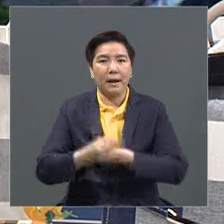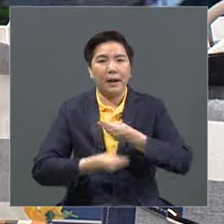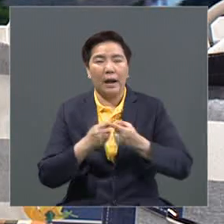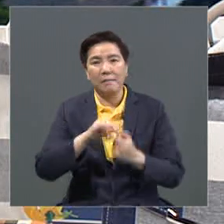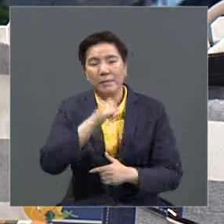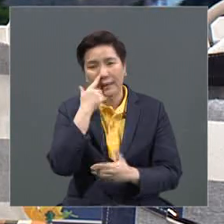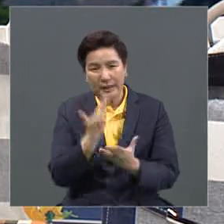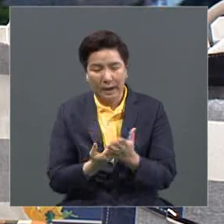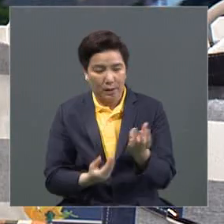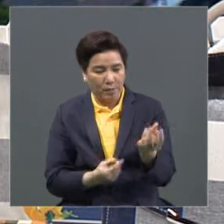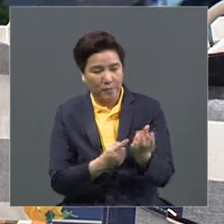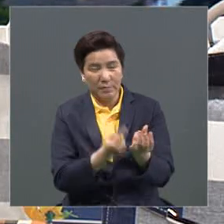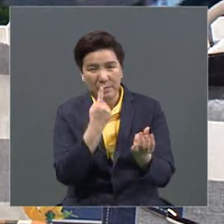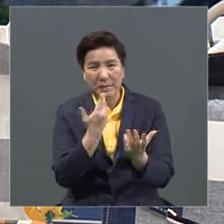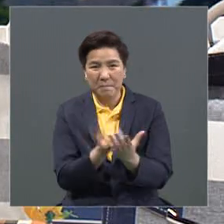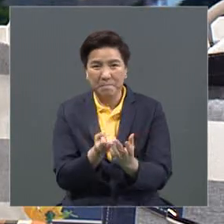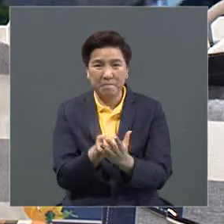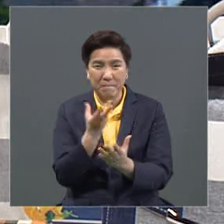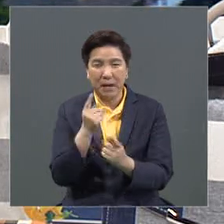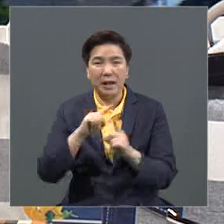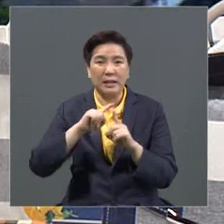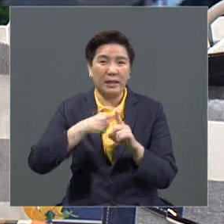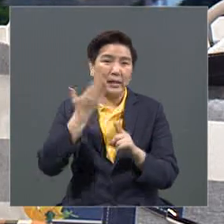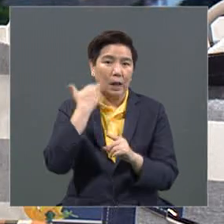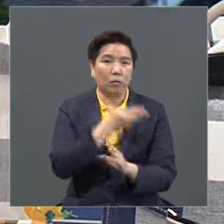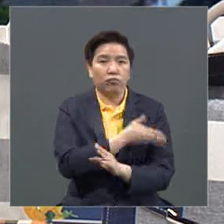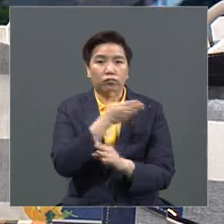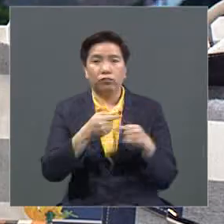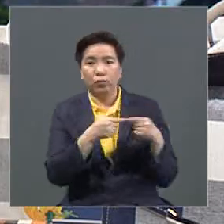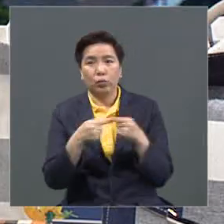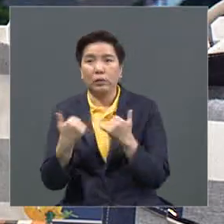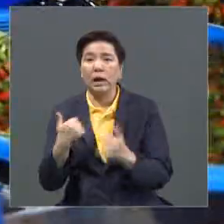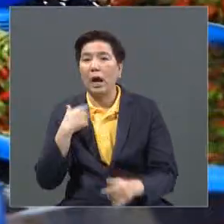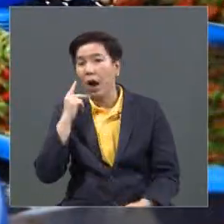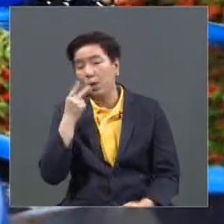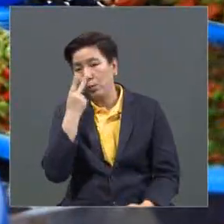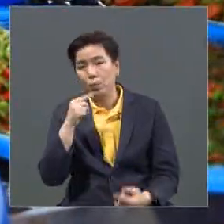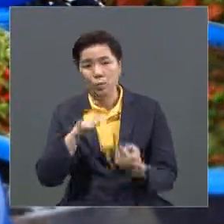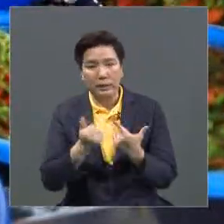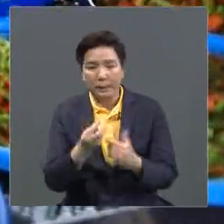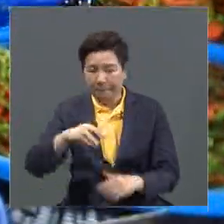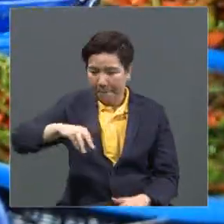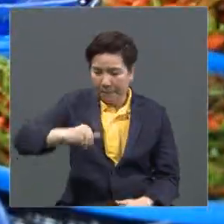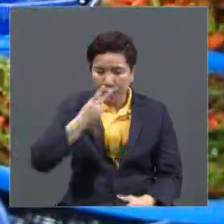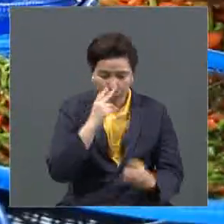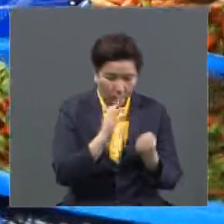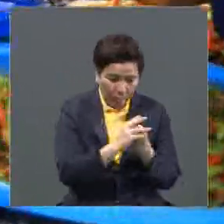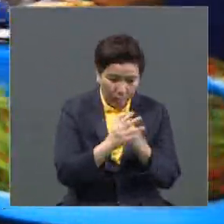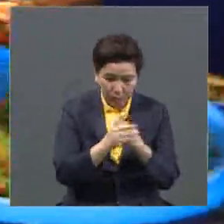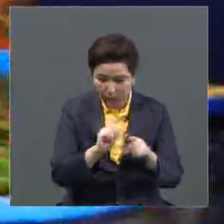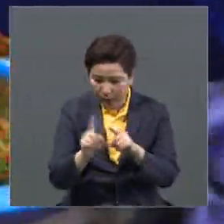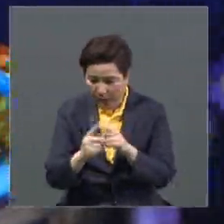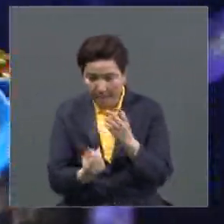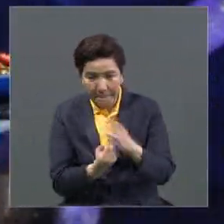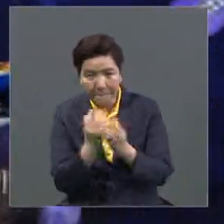แห่งเขาบอกว่าสูงต่อเนื่องมาตั้งแต่เดือนที่แล้วผู้ื่อข่าวลงพื้นที่สำรวจราคาพืชผักครับโดยเฉพาะ